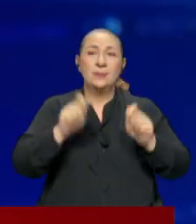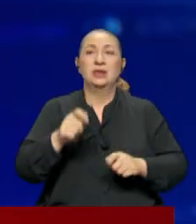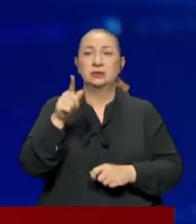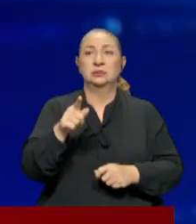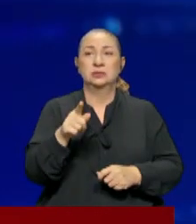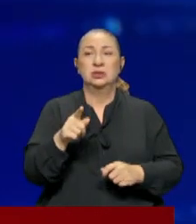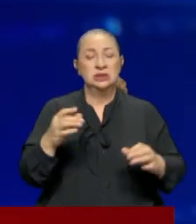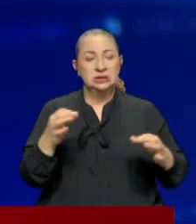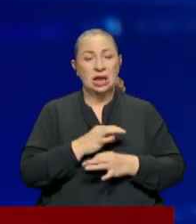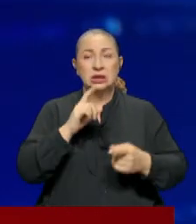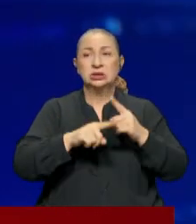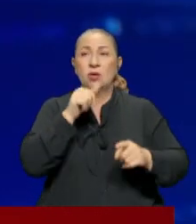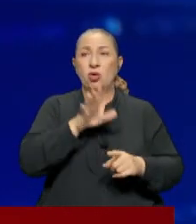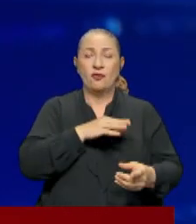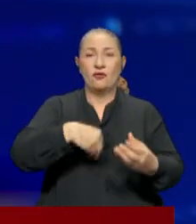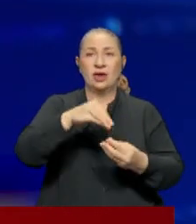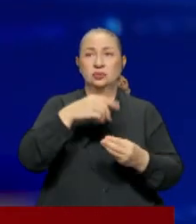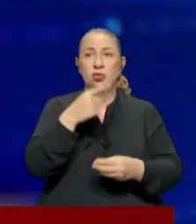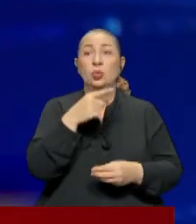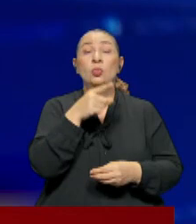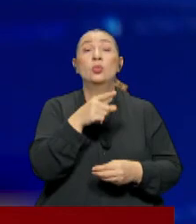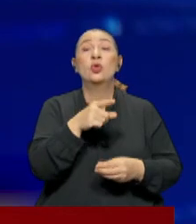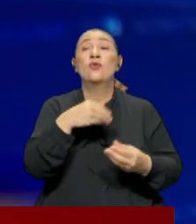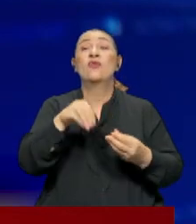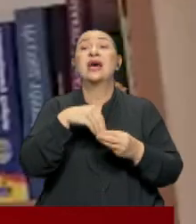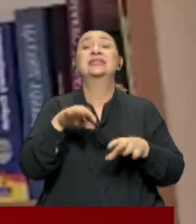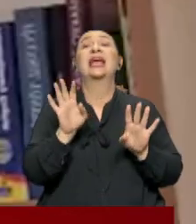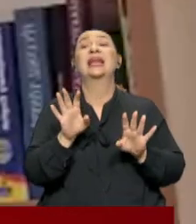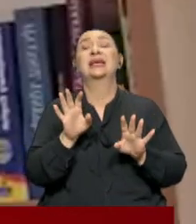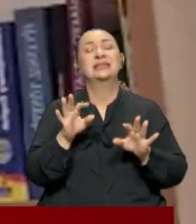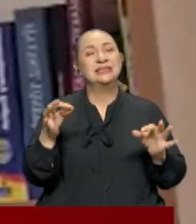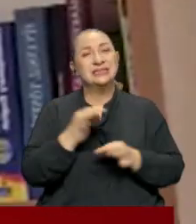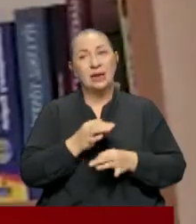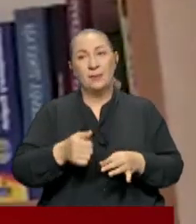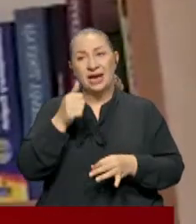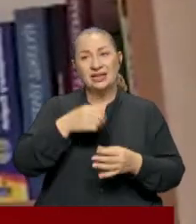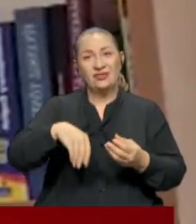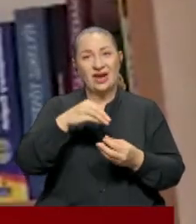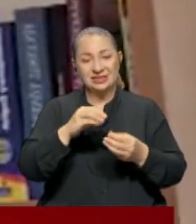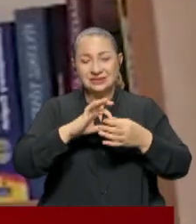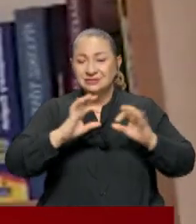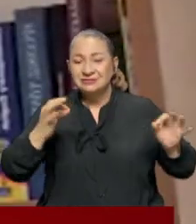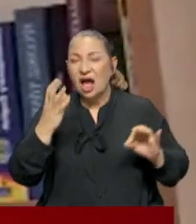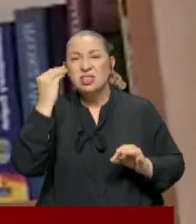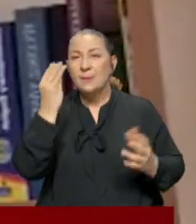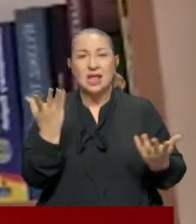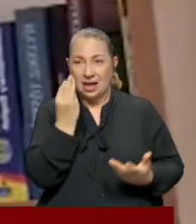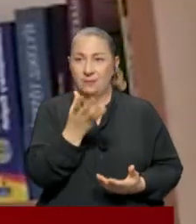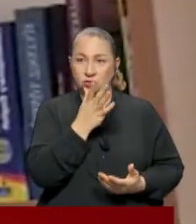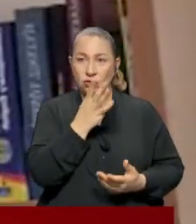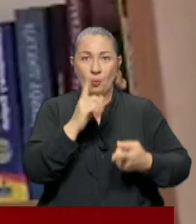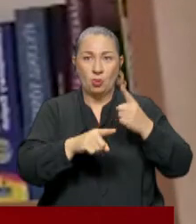uygulanmaktadır sahip suçlar oluyor ki faiz Bu bir faiz uygulaması Sayın Bakan Faizin tanımını Biz çok iyi biliyoruz